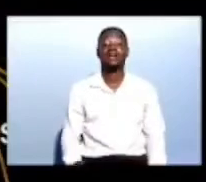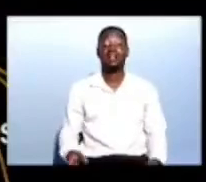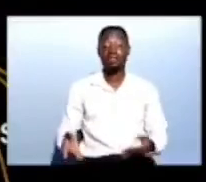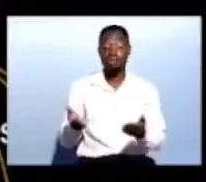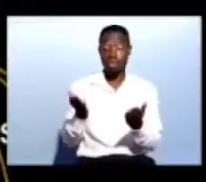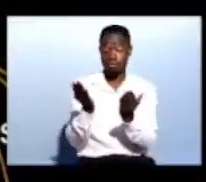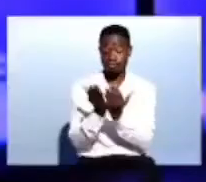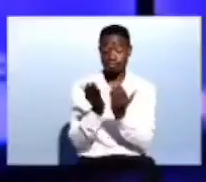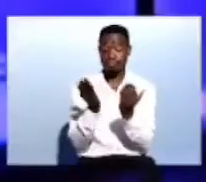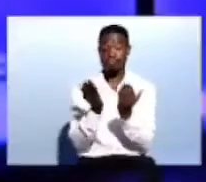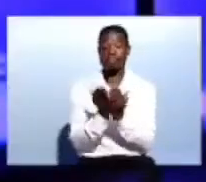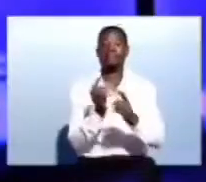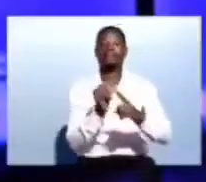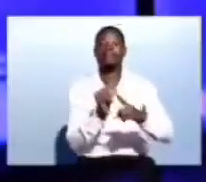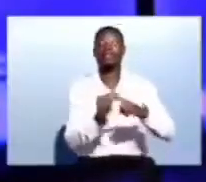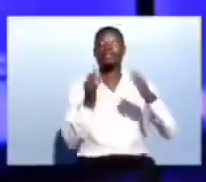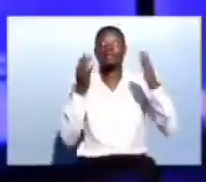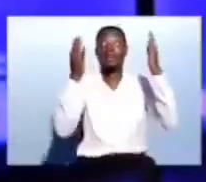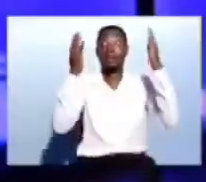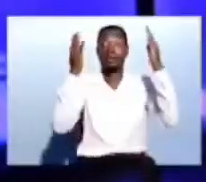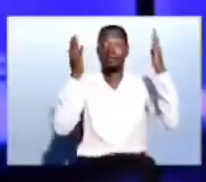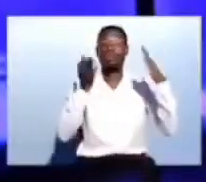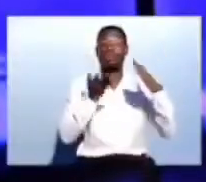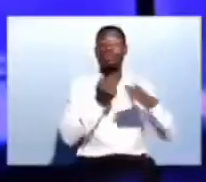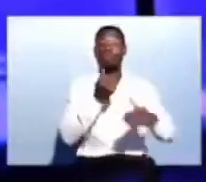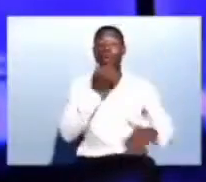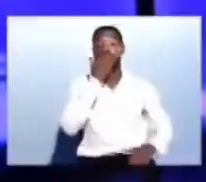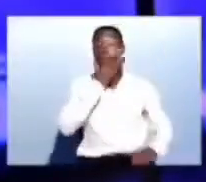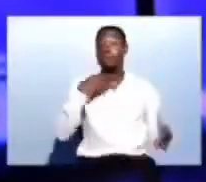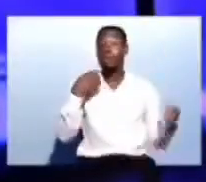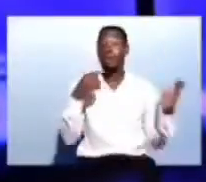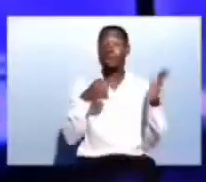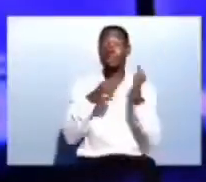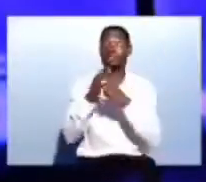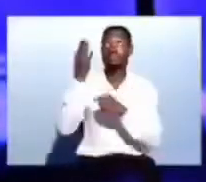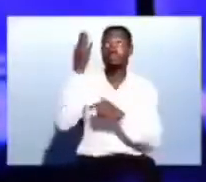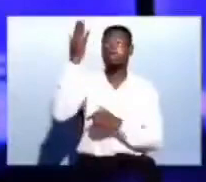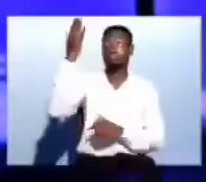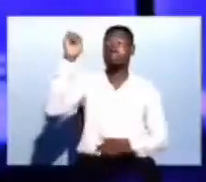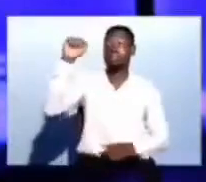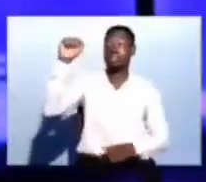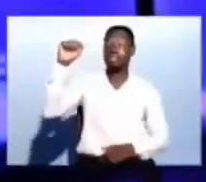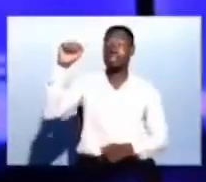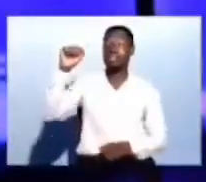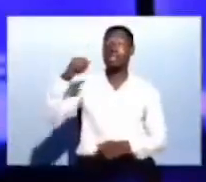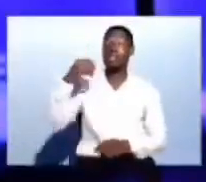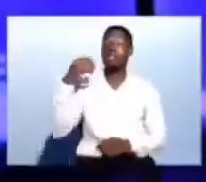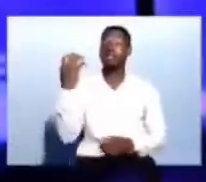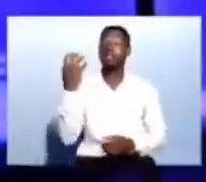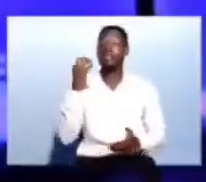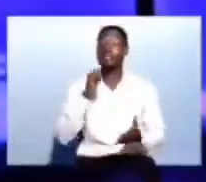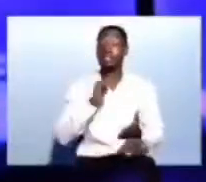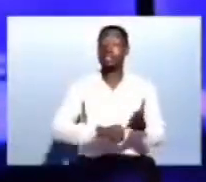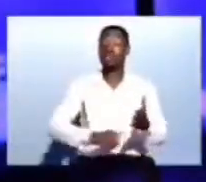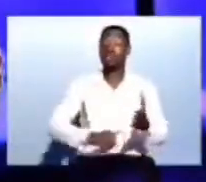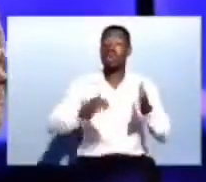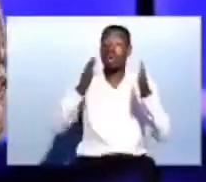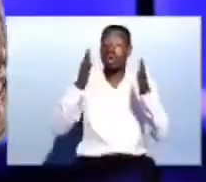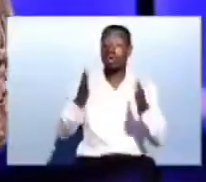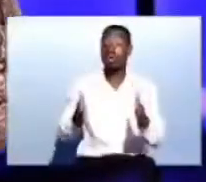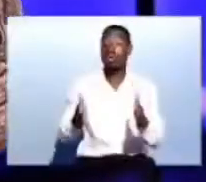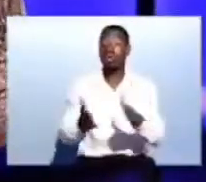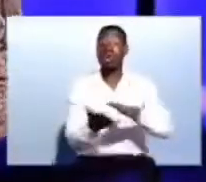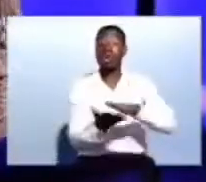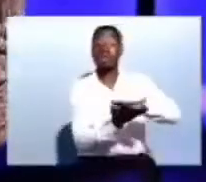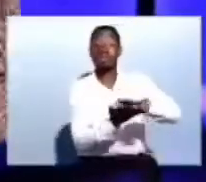Tunasoma katika neno la Mungu ya kwamba Bwana Yesu yeye ndiye jiwe kuu la msingi la pembeni.